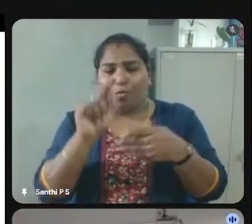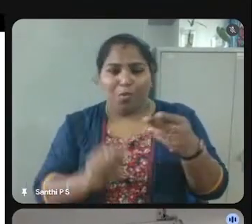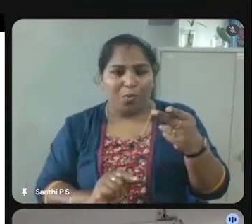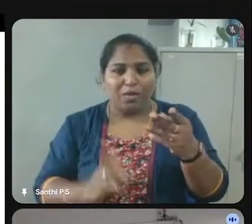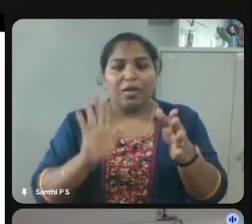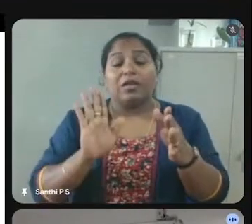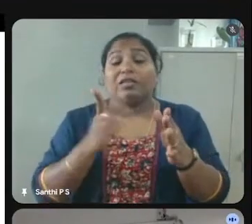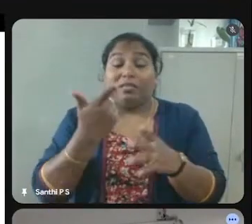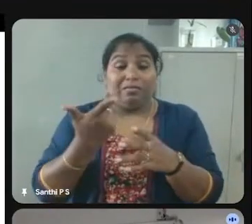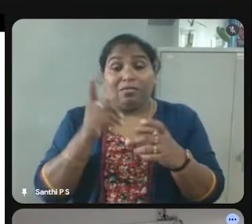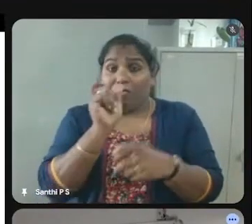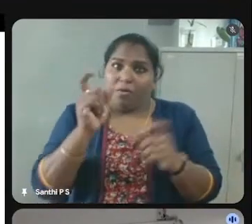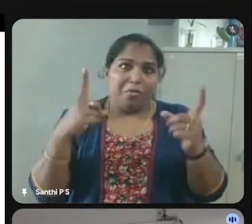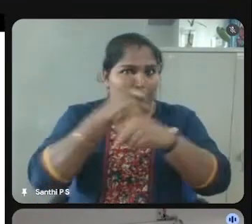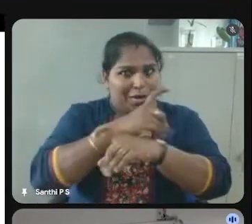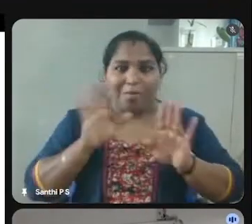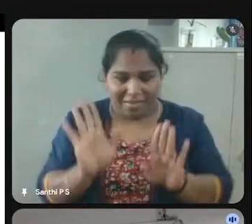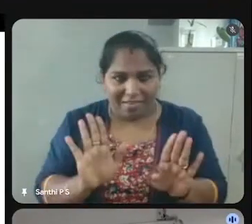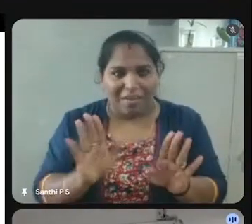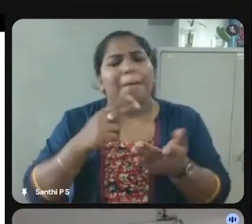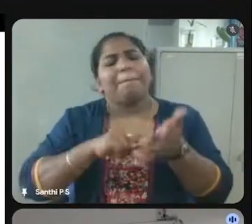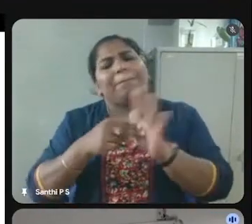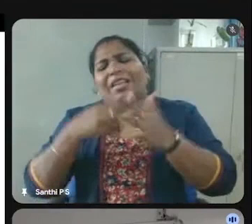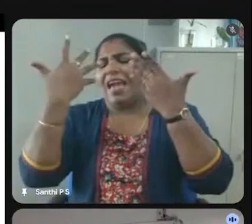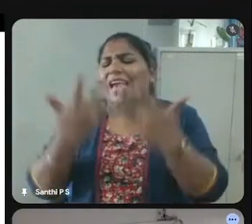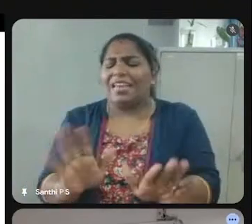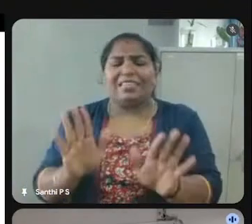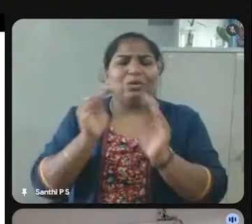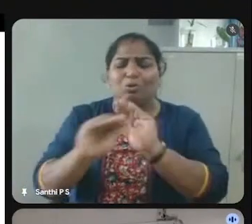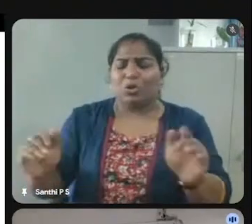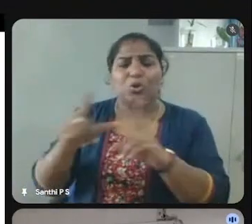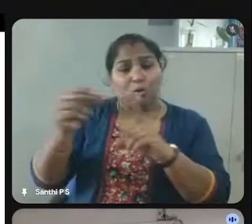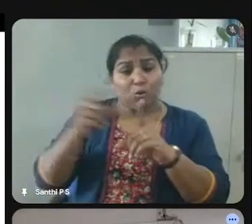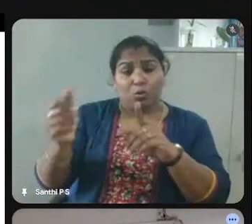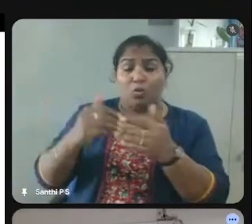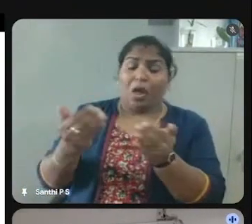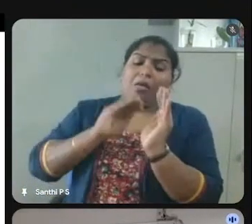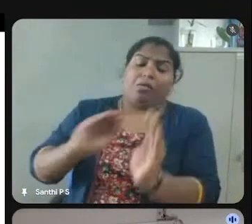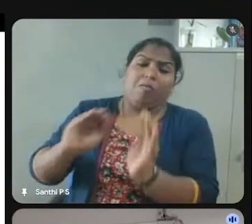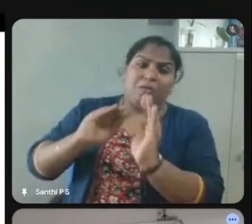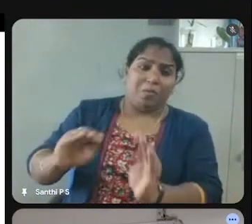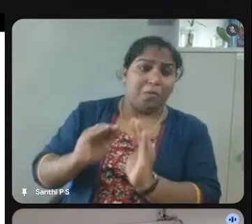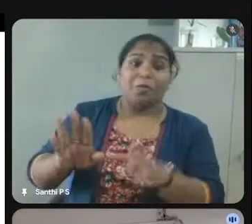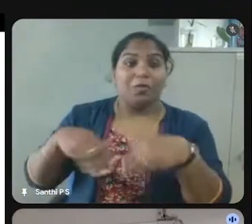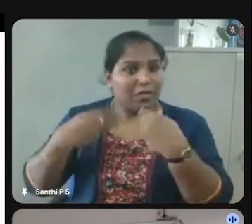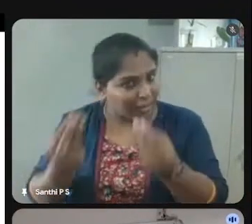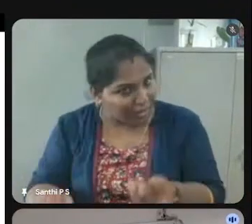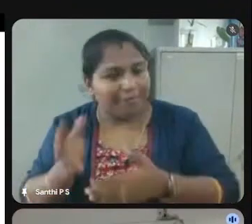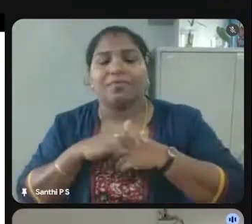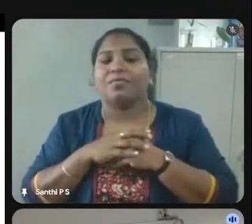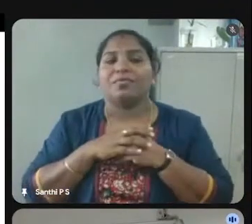കുറച്ച് കടുകട്ടി വാക്കുകളൊക്കെയാണ്. പിന്തുണ നൽകുന്ന, എന്തിനും പിന്തുണ നൽകുന്ന രക്ഷാകർതൃത്വ രീതി. അതുപോലെ തന്നെ